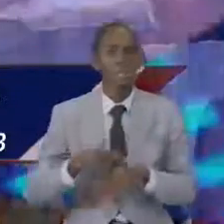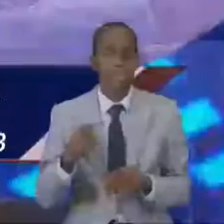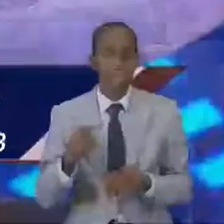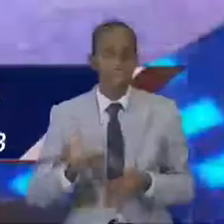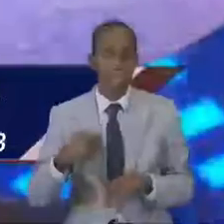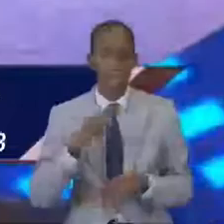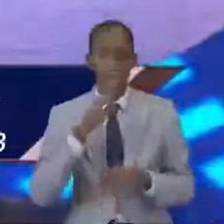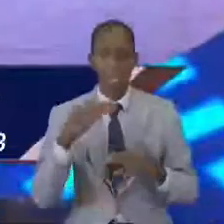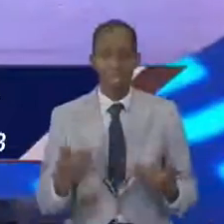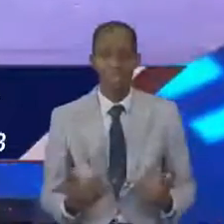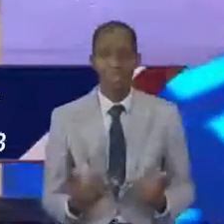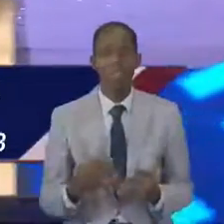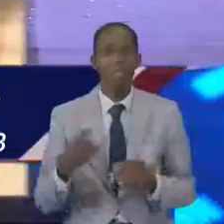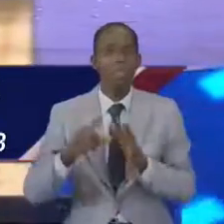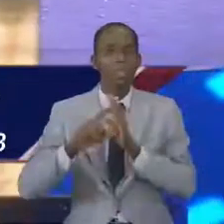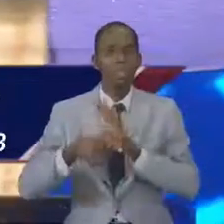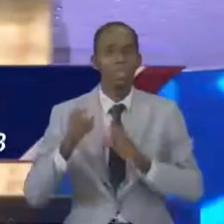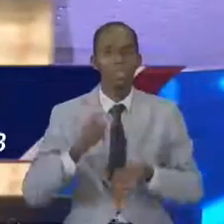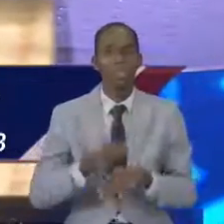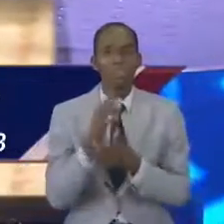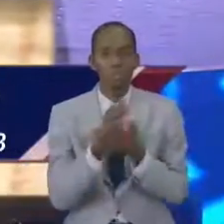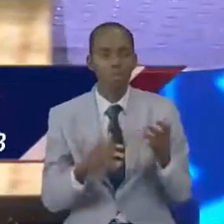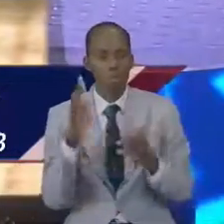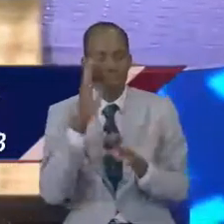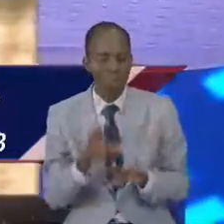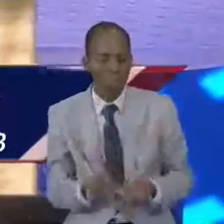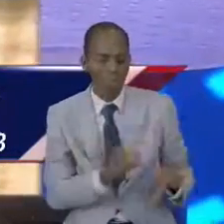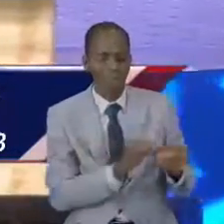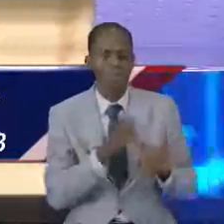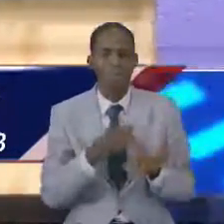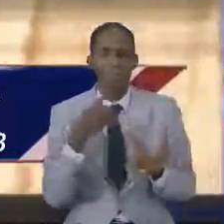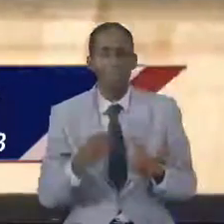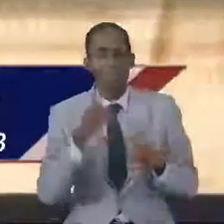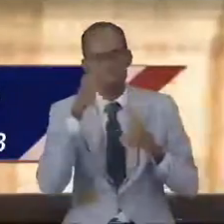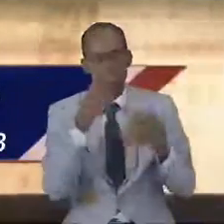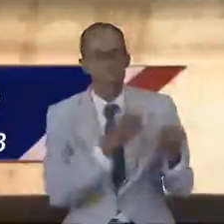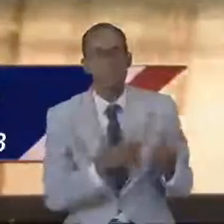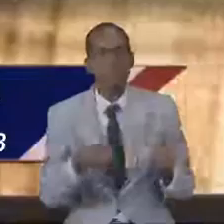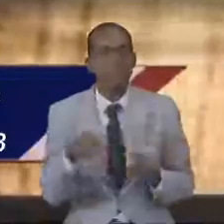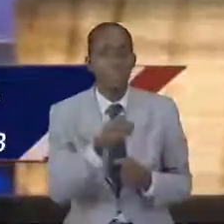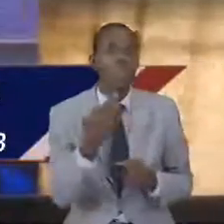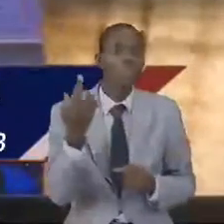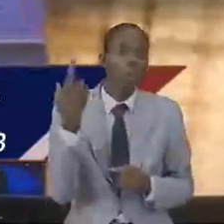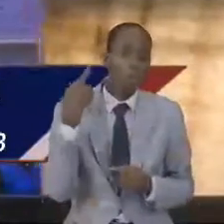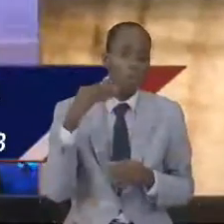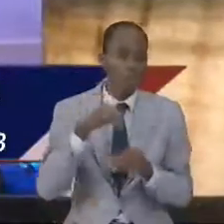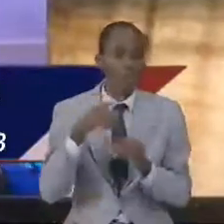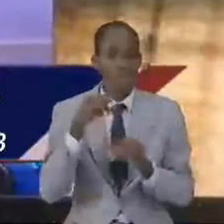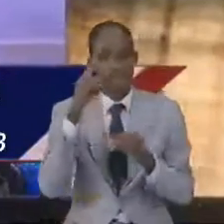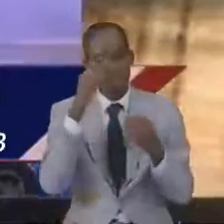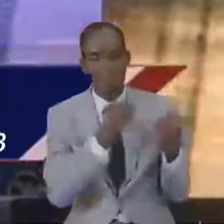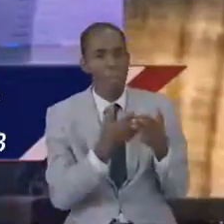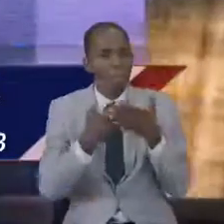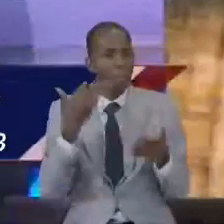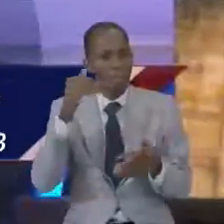que dans les derniers temps c'est le dernier temps nous vivons quelques jeux abandonneront la foi ils étaient dans la foi avant vous